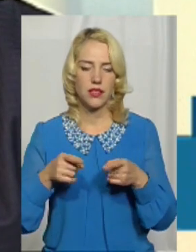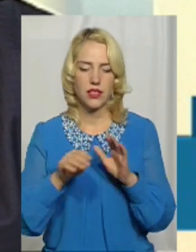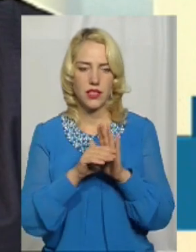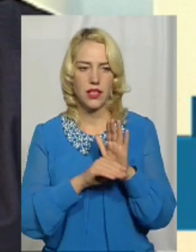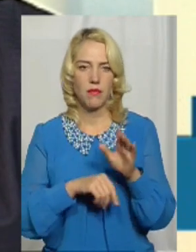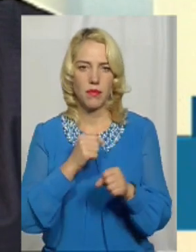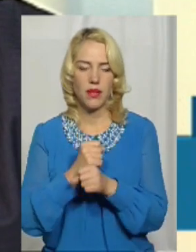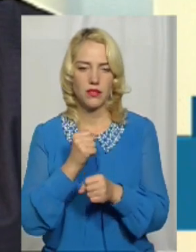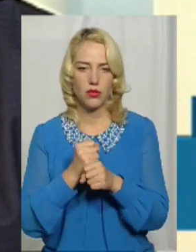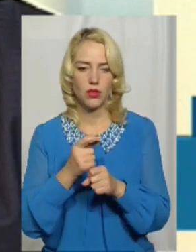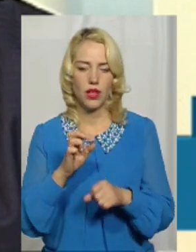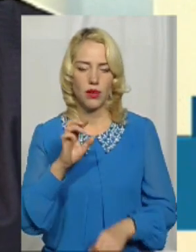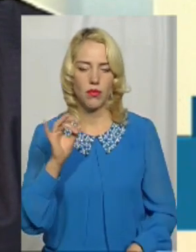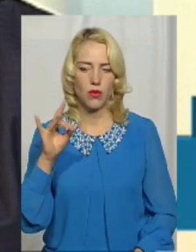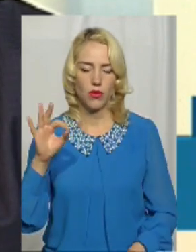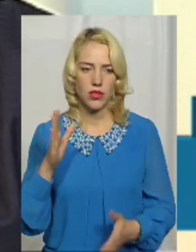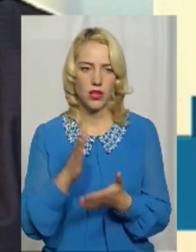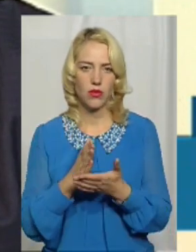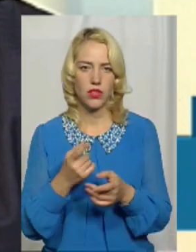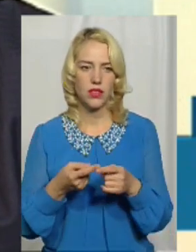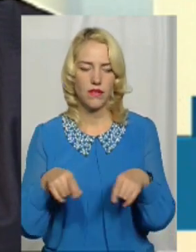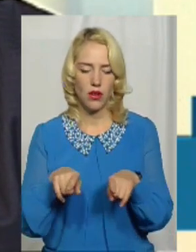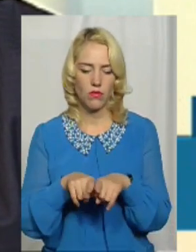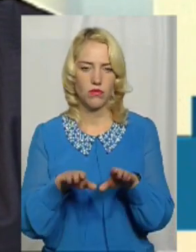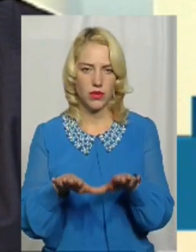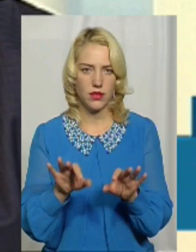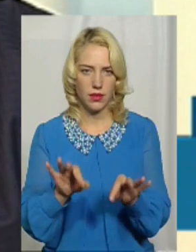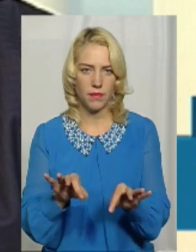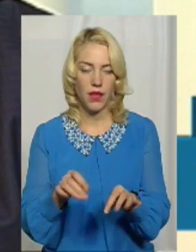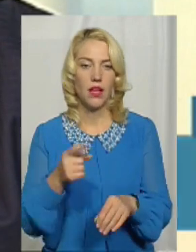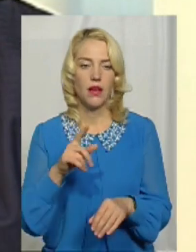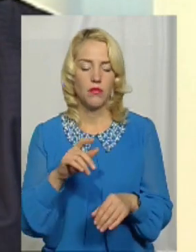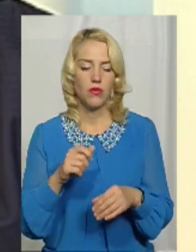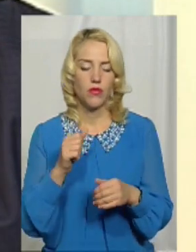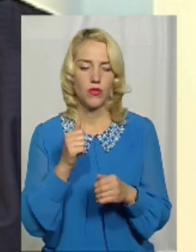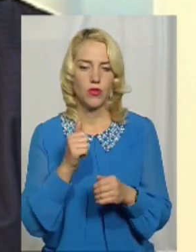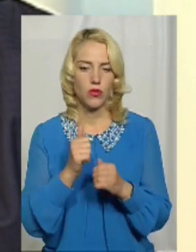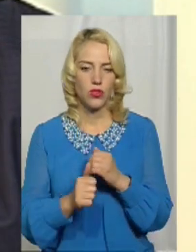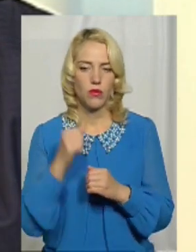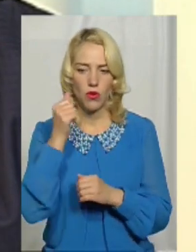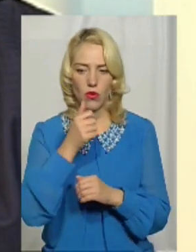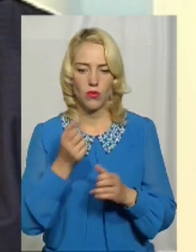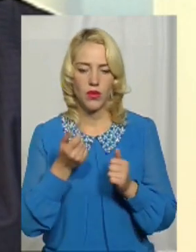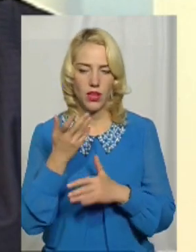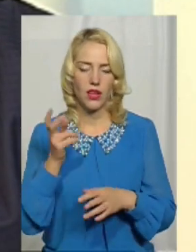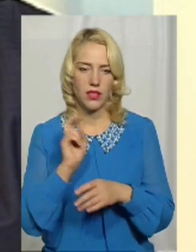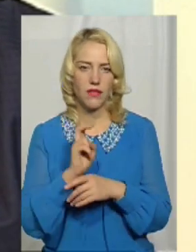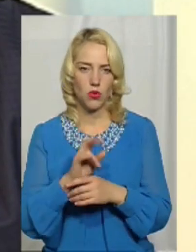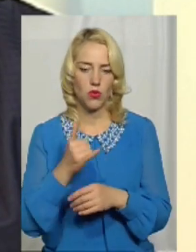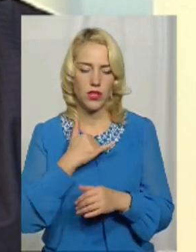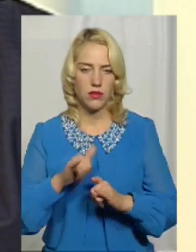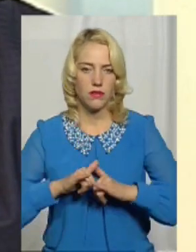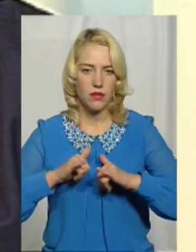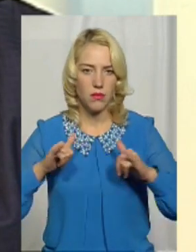система працює і бюро розташоване саме в тому місці, тому що з кожним роком кількість відвідувачів у нас